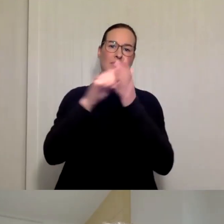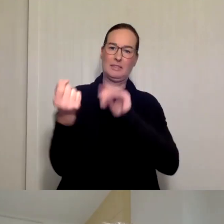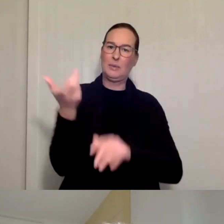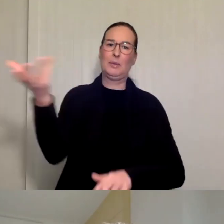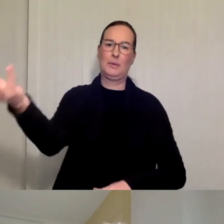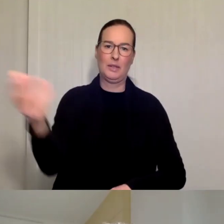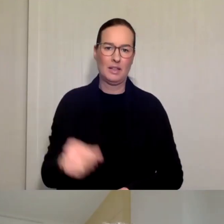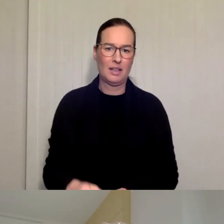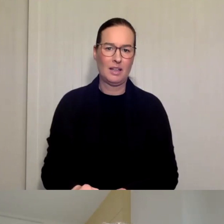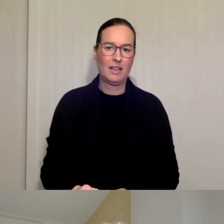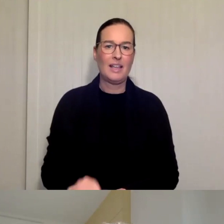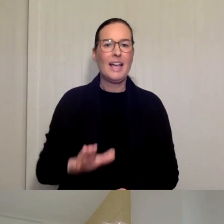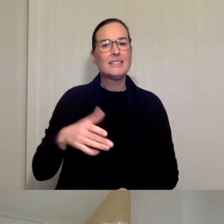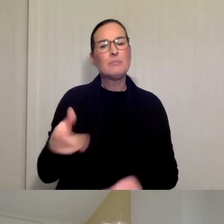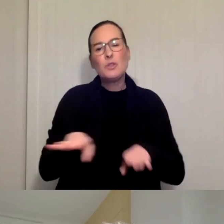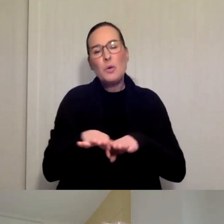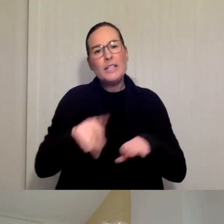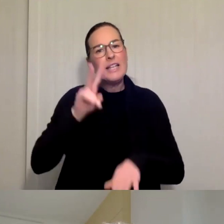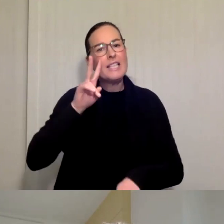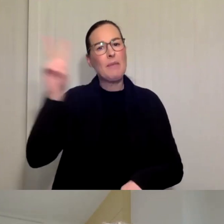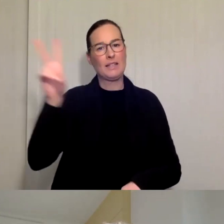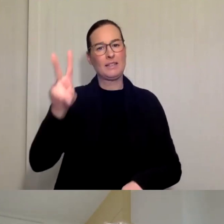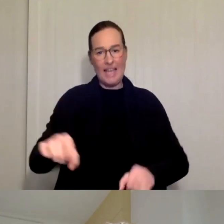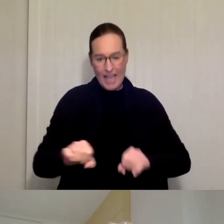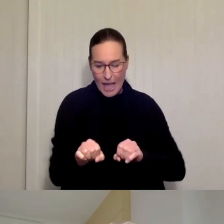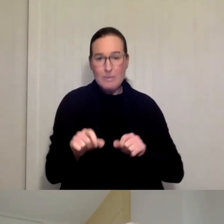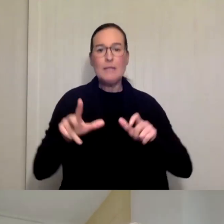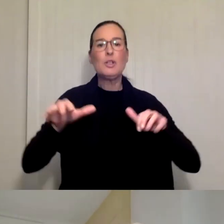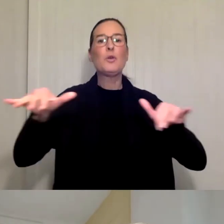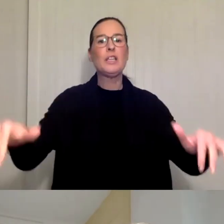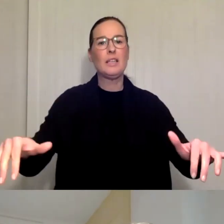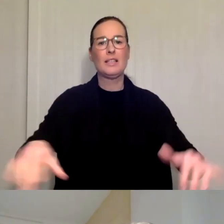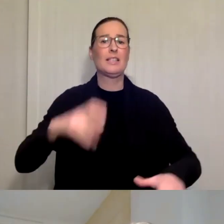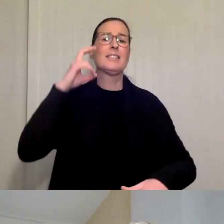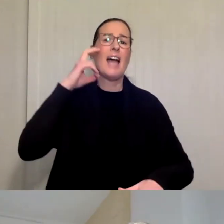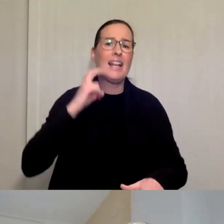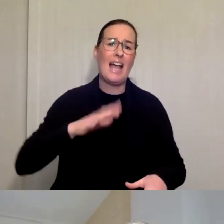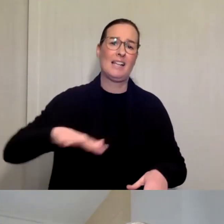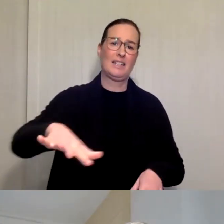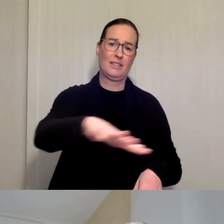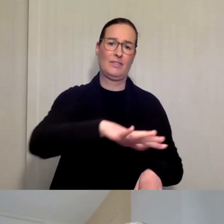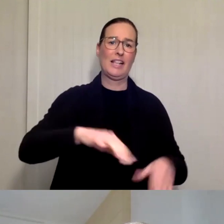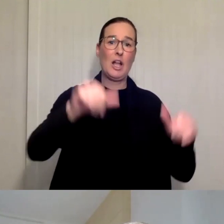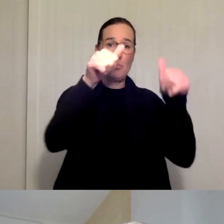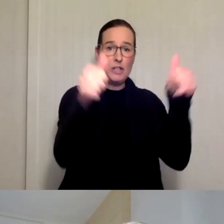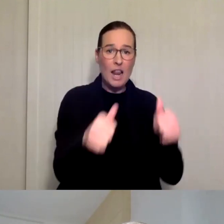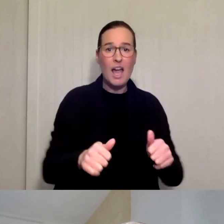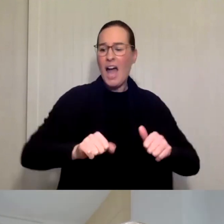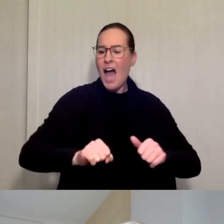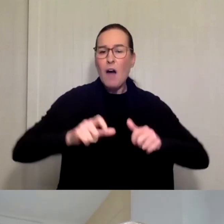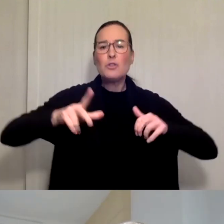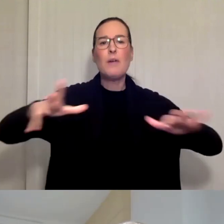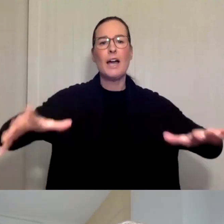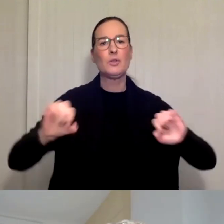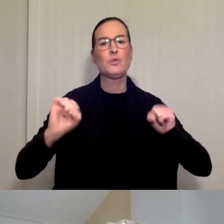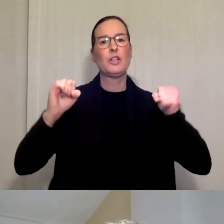klare, grundlegende Aspekte. Epidemiologie ist ein altes Feld. Die Modelle, die Ausbreitungsdynamik, das ist aus den 20er Jahren oder